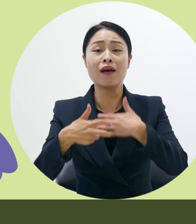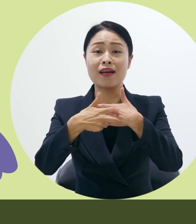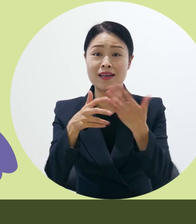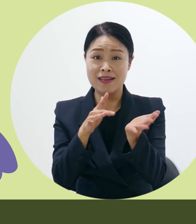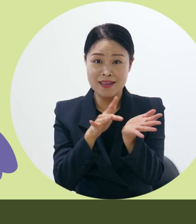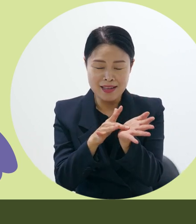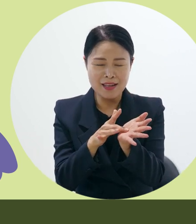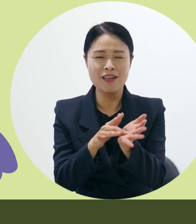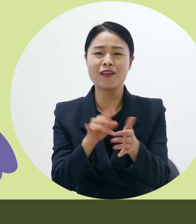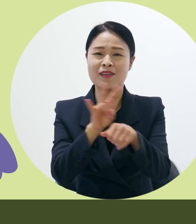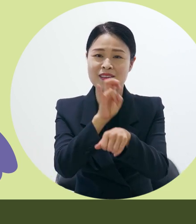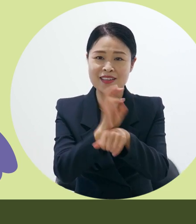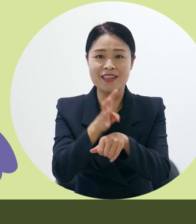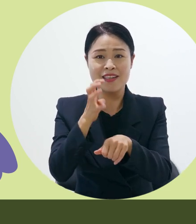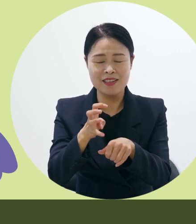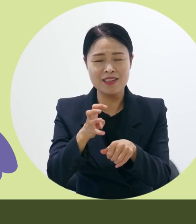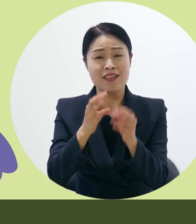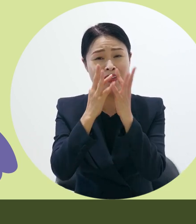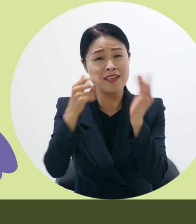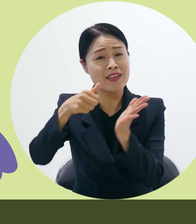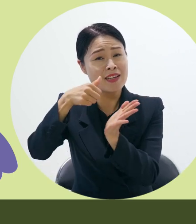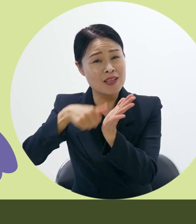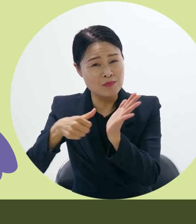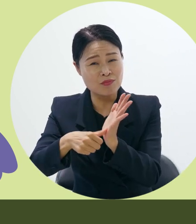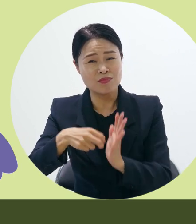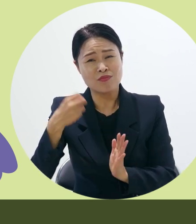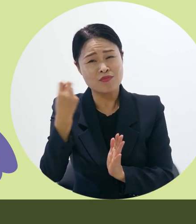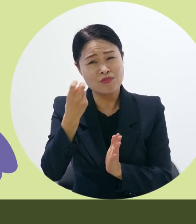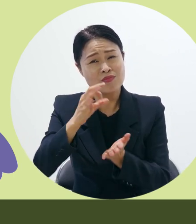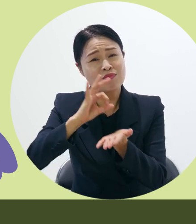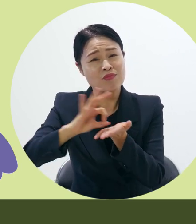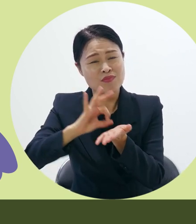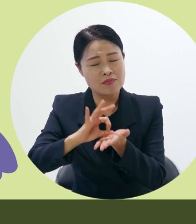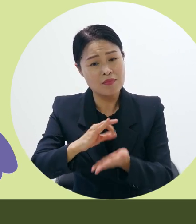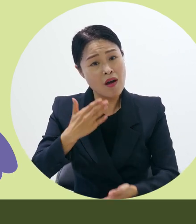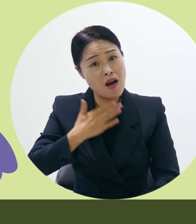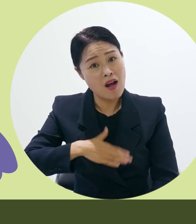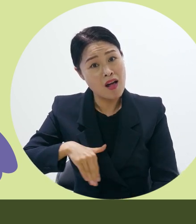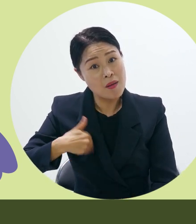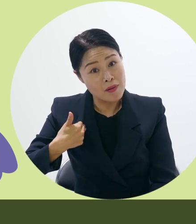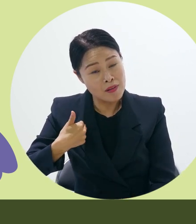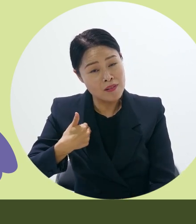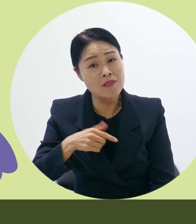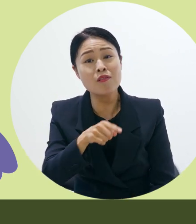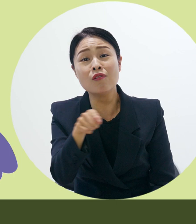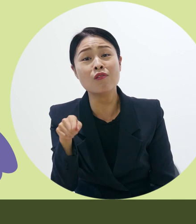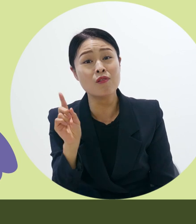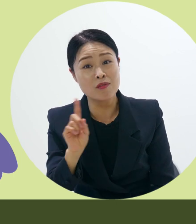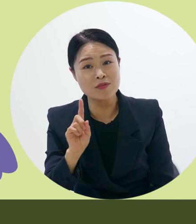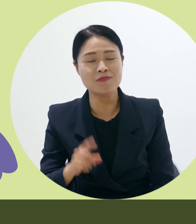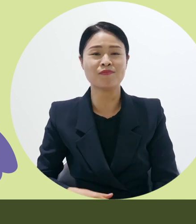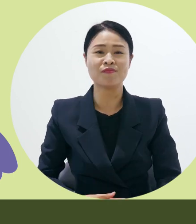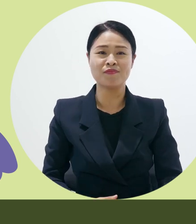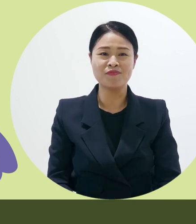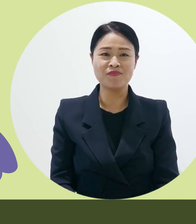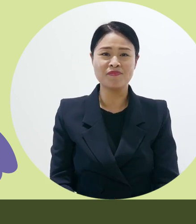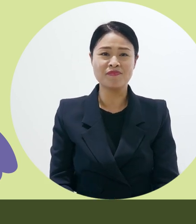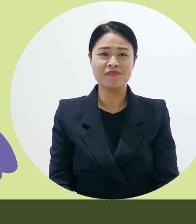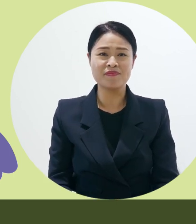그렇다면 우리는 자주 사용하는 의약외품에 대해 얼마나 알고 있을까요?